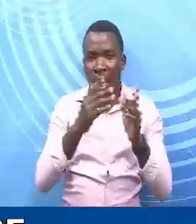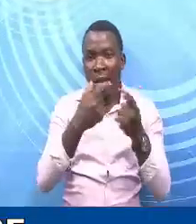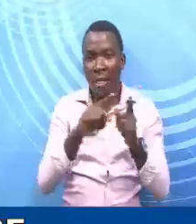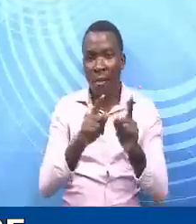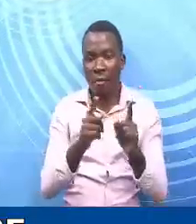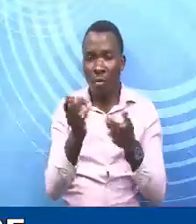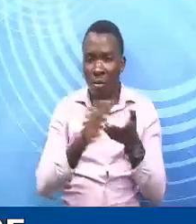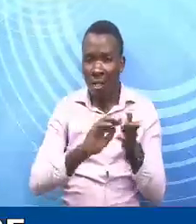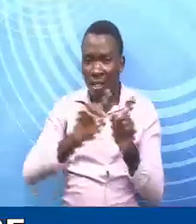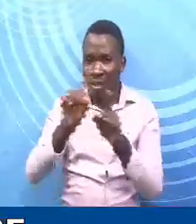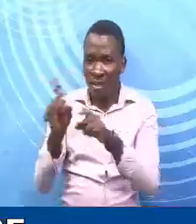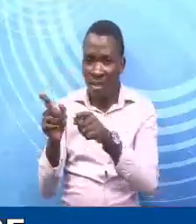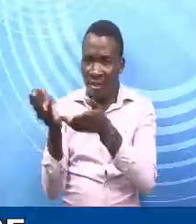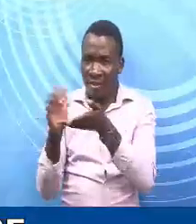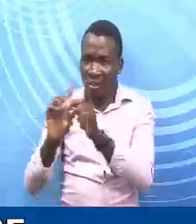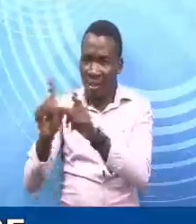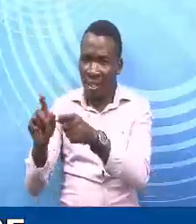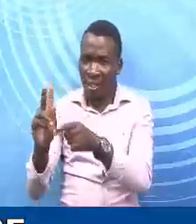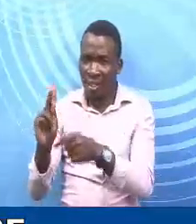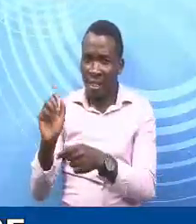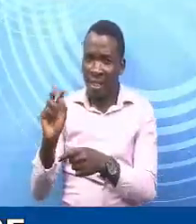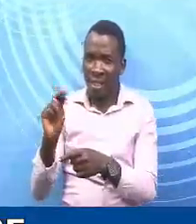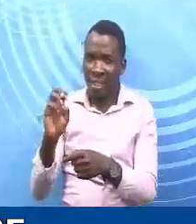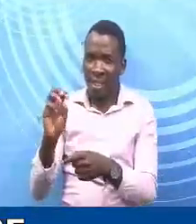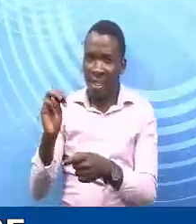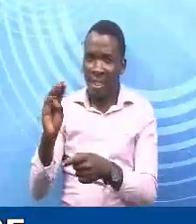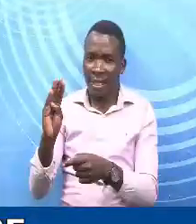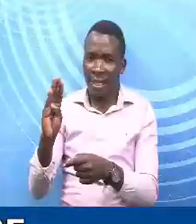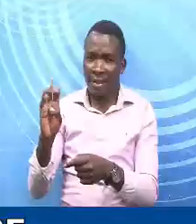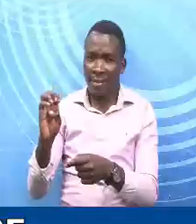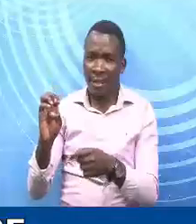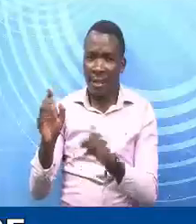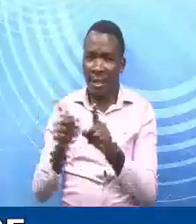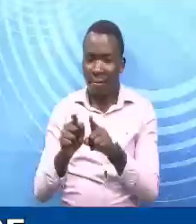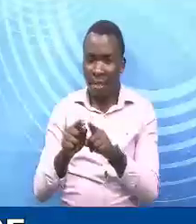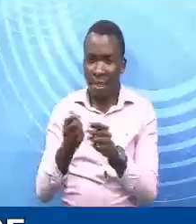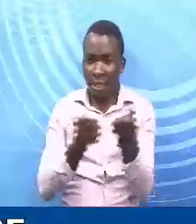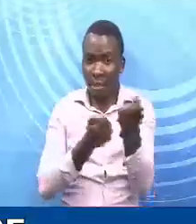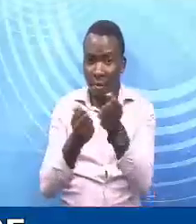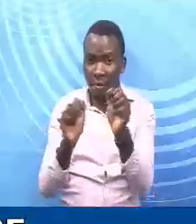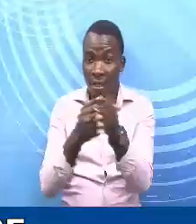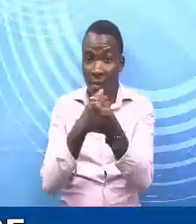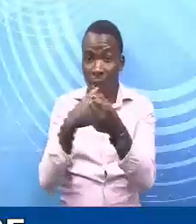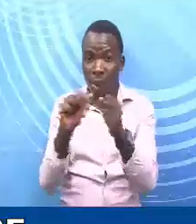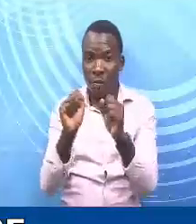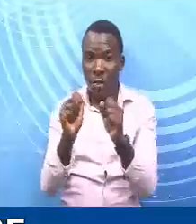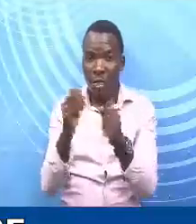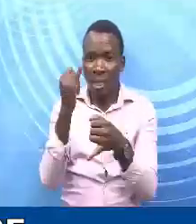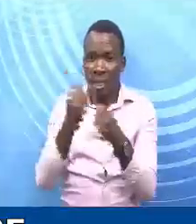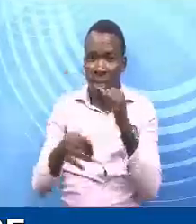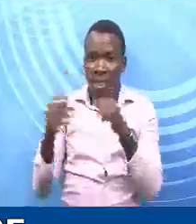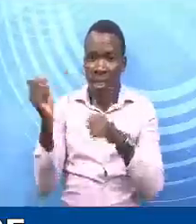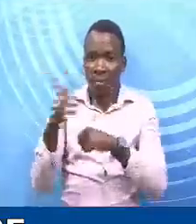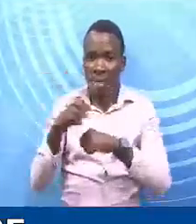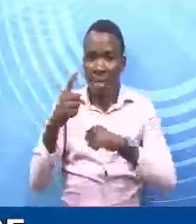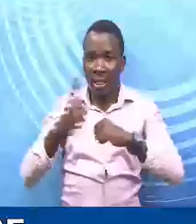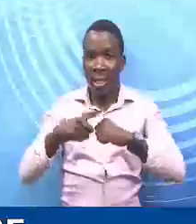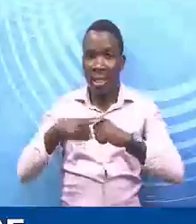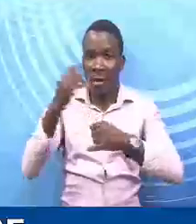gusubira iriye bigasubira za kanembwe kubera kiriya kiraro n'imodoka ndi yahanyura nayo wahageze. Kiri kurangiza amezi atandatu